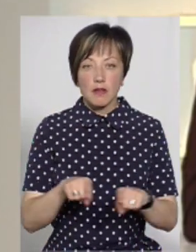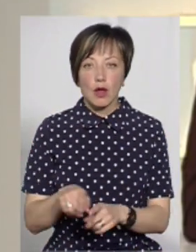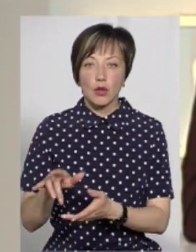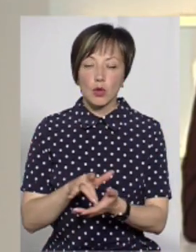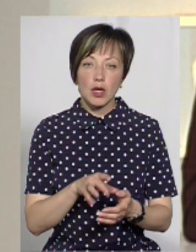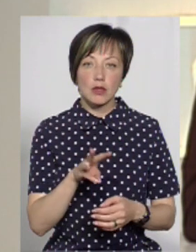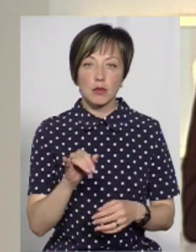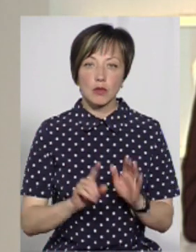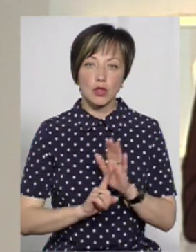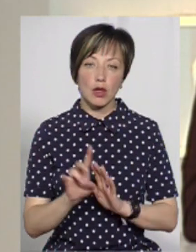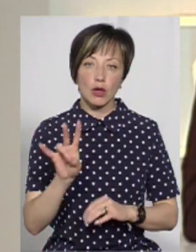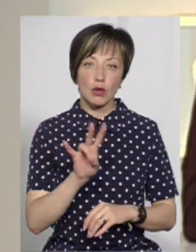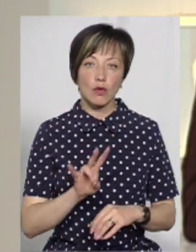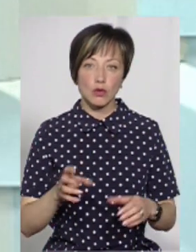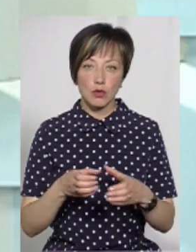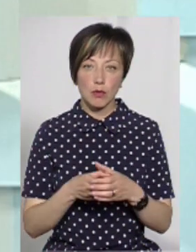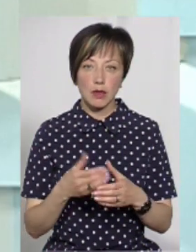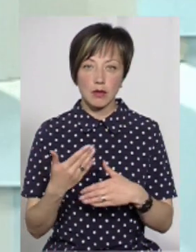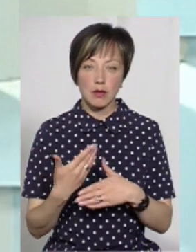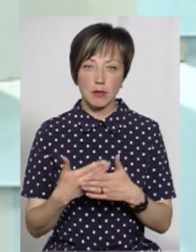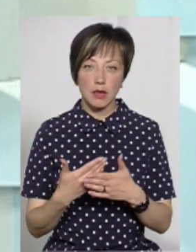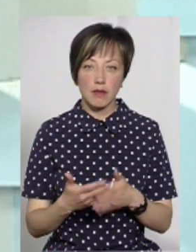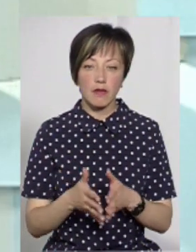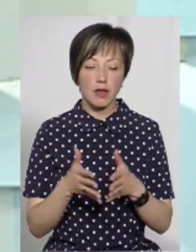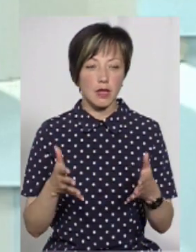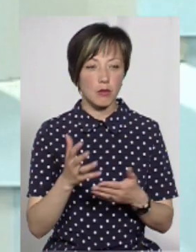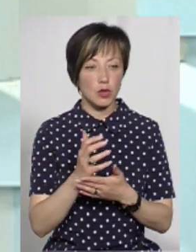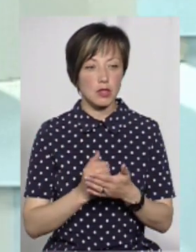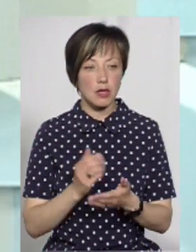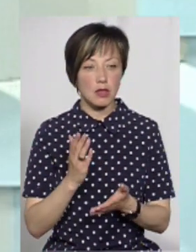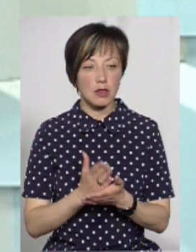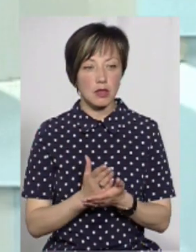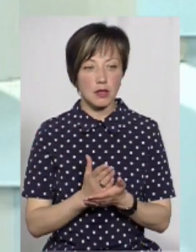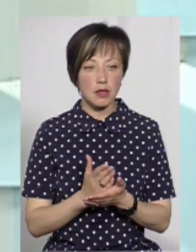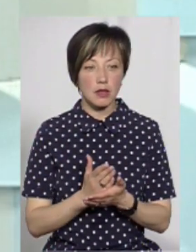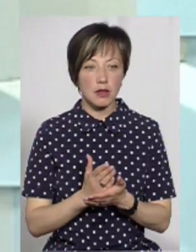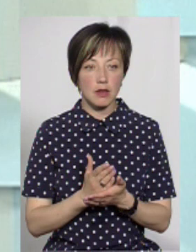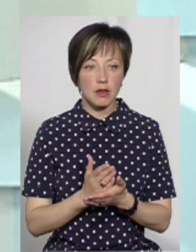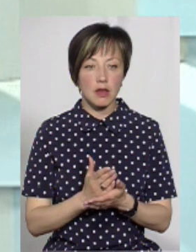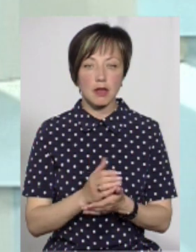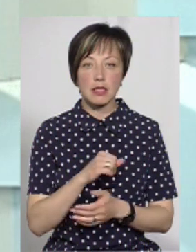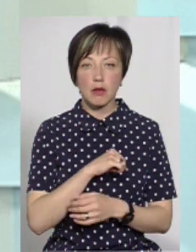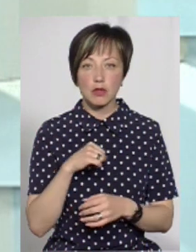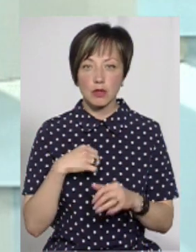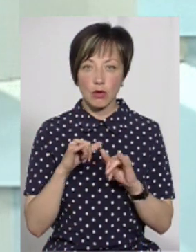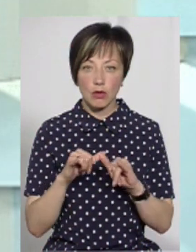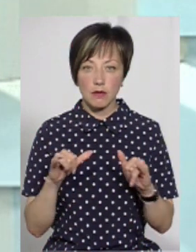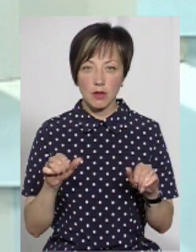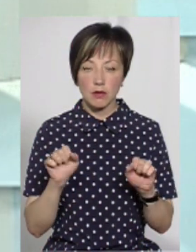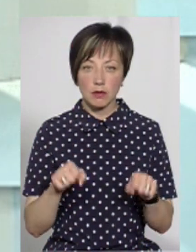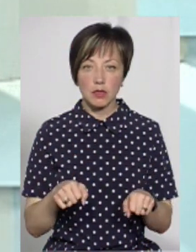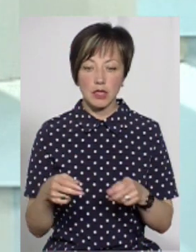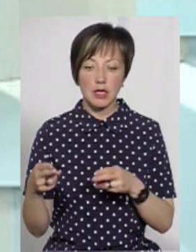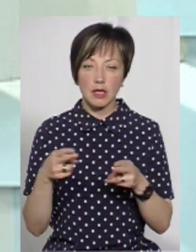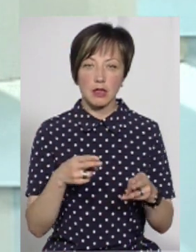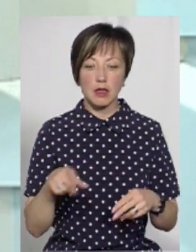ну, ми почали Новоужицька громада, в них, наприклад, теж великий потенціал є, але є те, що вони можуть самостійно розвивати, ми знаємо, там до них